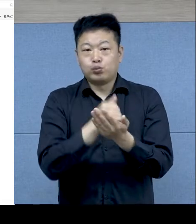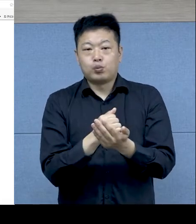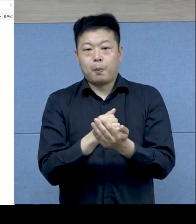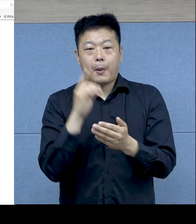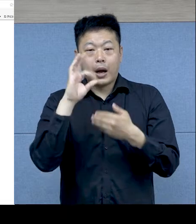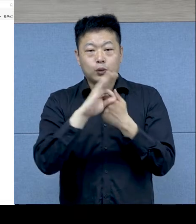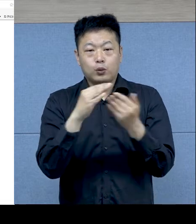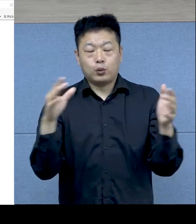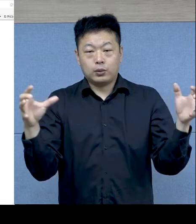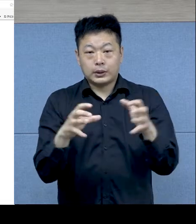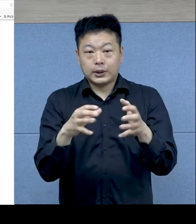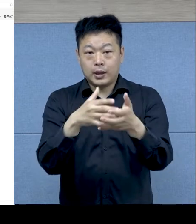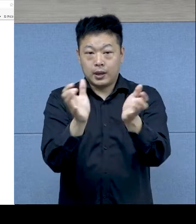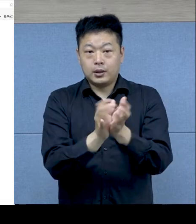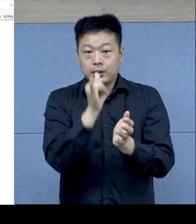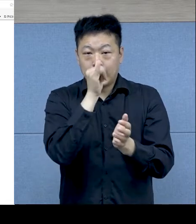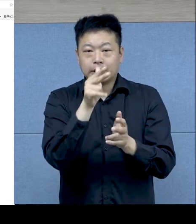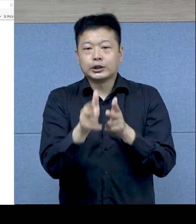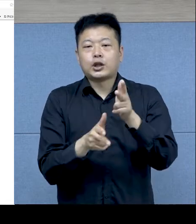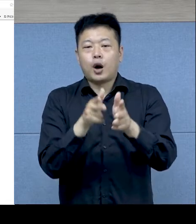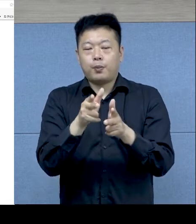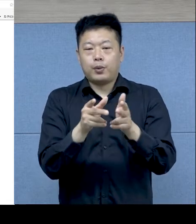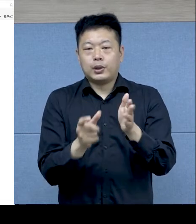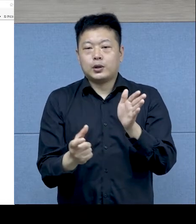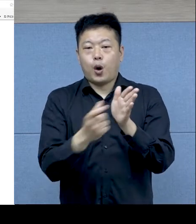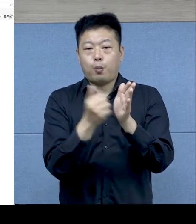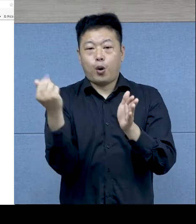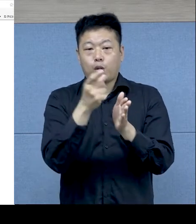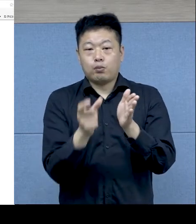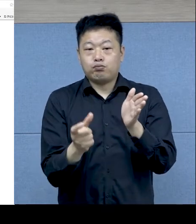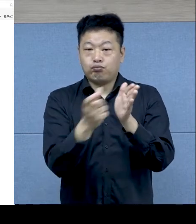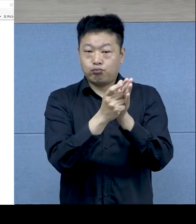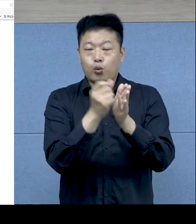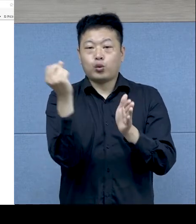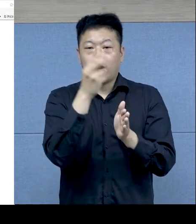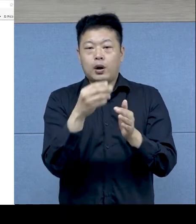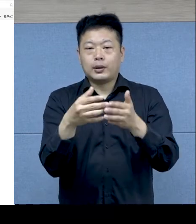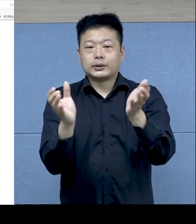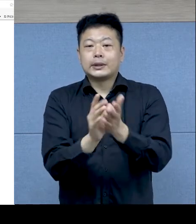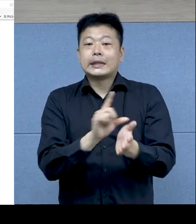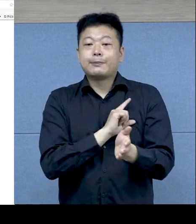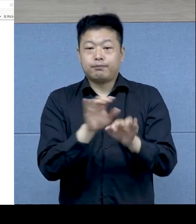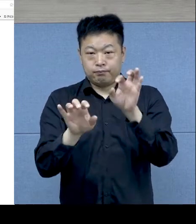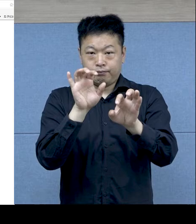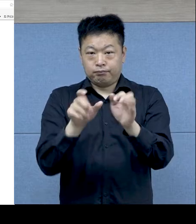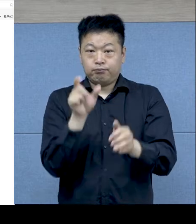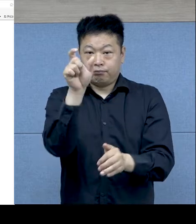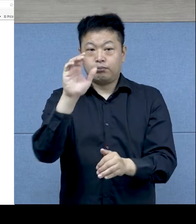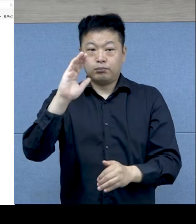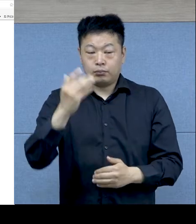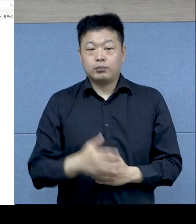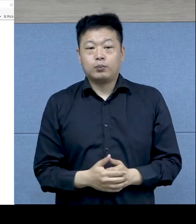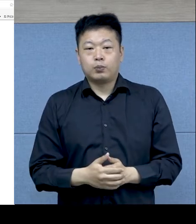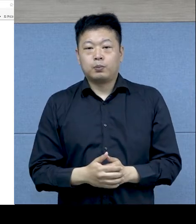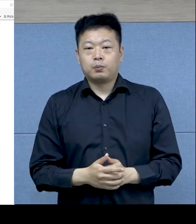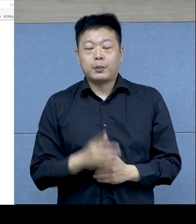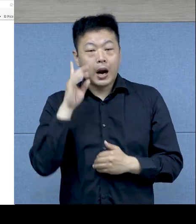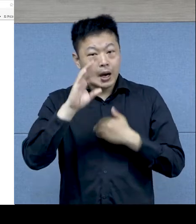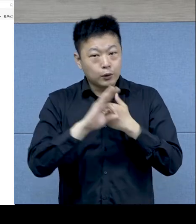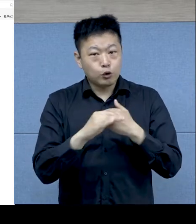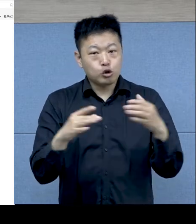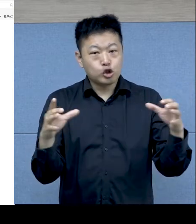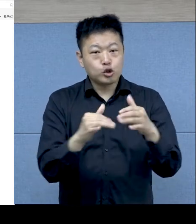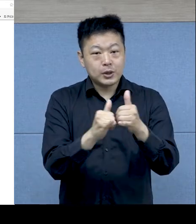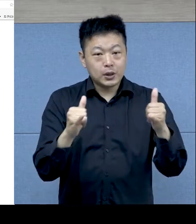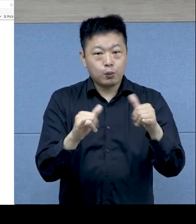만약에 단체인 경우는 여기 사업자 등록번호를 적어주시고 단체명을 기입해 주시면 됩니다. 근데 주민 모임인